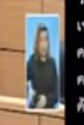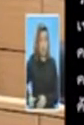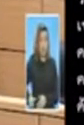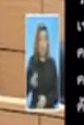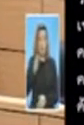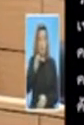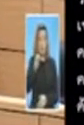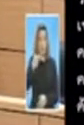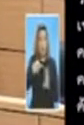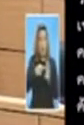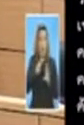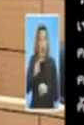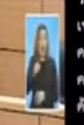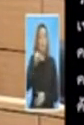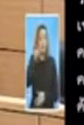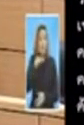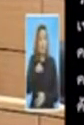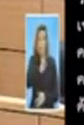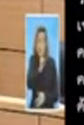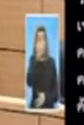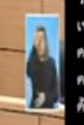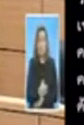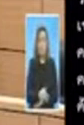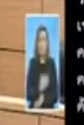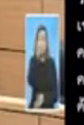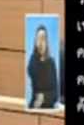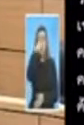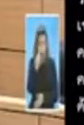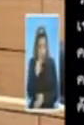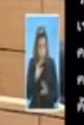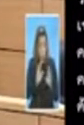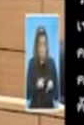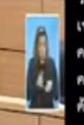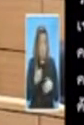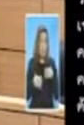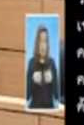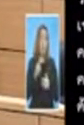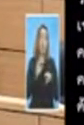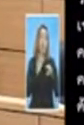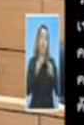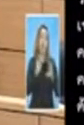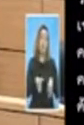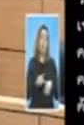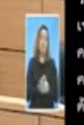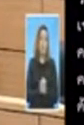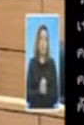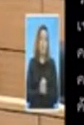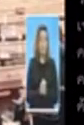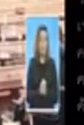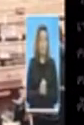อ้ขี้เอือนนี้ต้องจัดการครับเพราะมันเทียมครับอย่าเดือดร้อนนั่งก่อนครับนั่ง